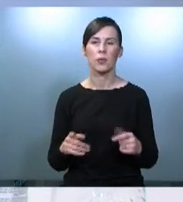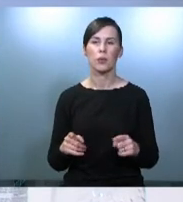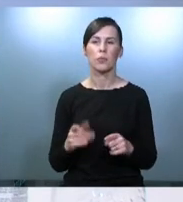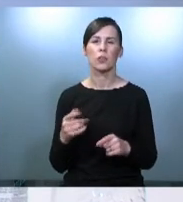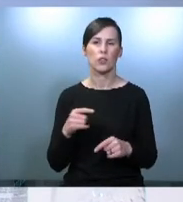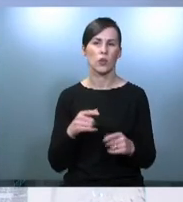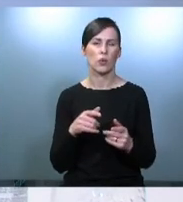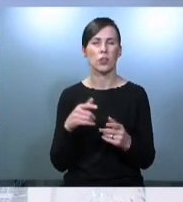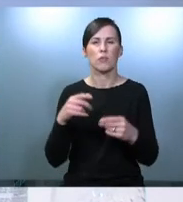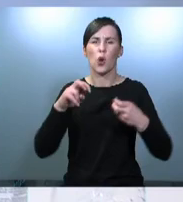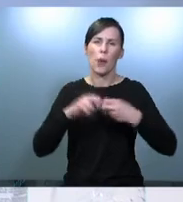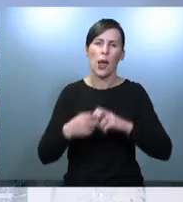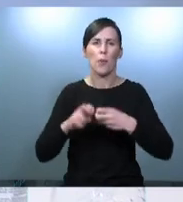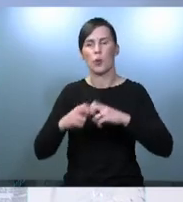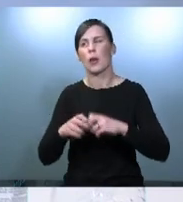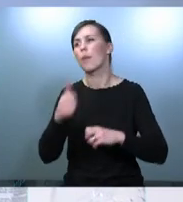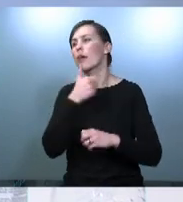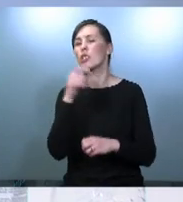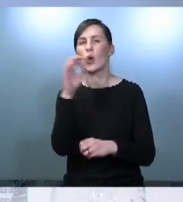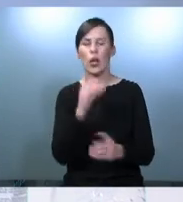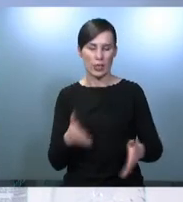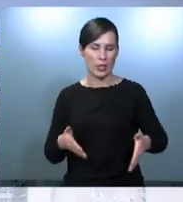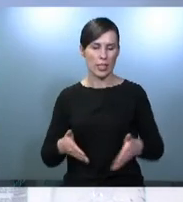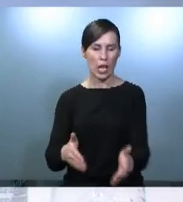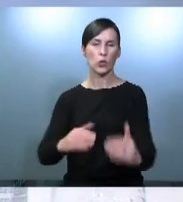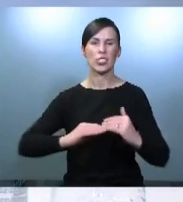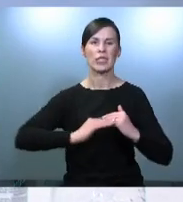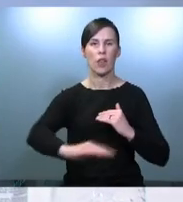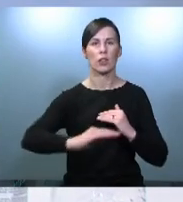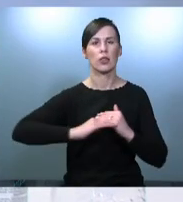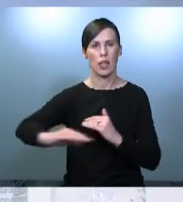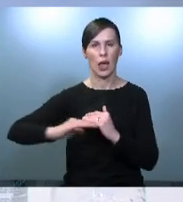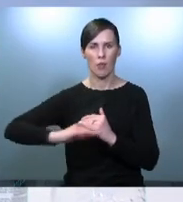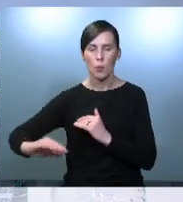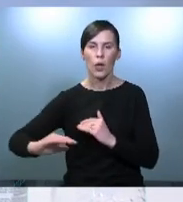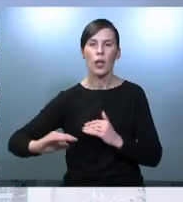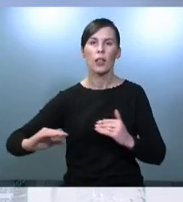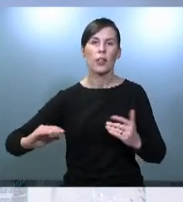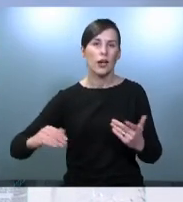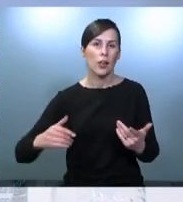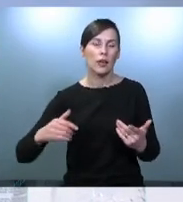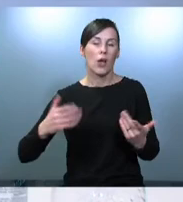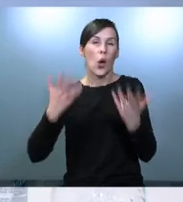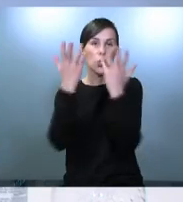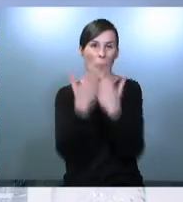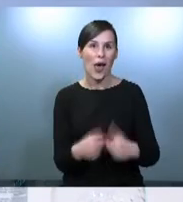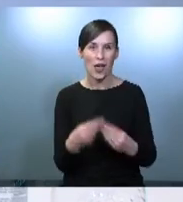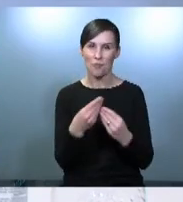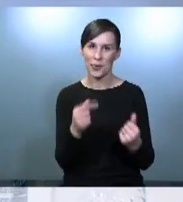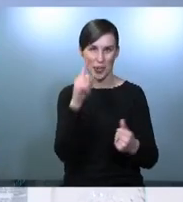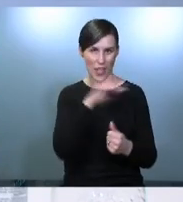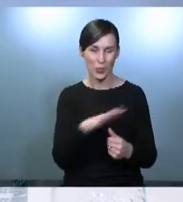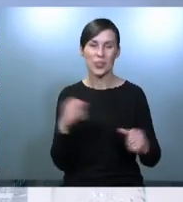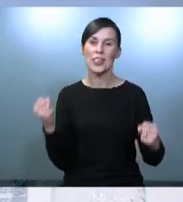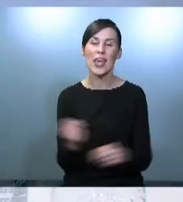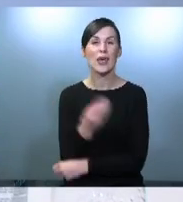daugelio problemų, įskaitant, pavyzdžiui, kelių išasfaltavimą, žvyrkelių ten sutvarkymą, jos neišspręs. Tam dalykui reikia pinigų. Pinigai, vėlgi, jie